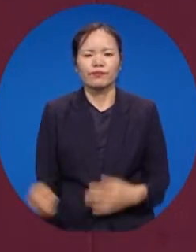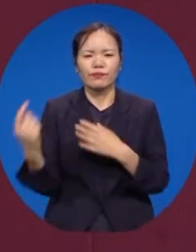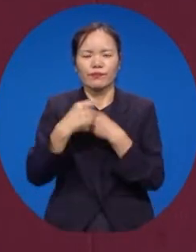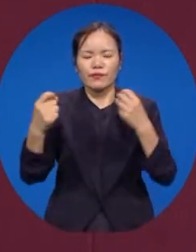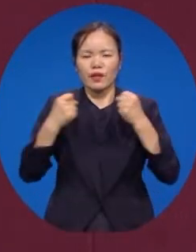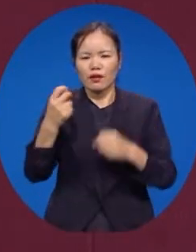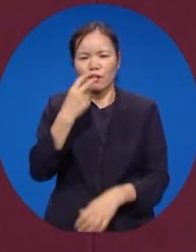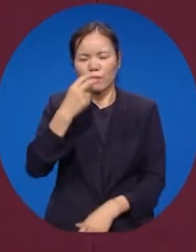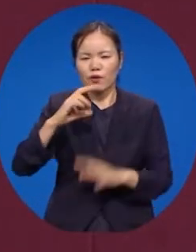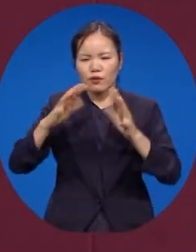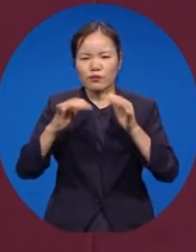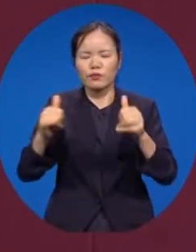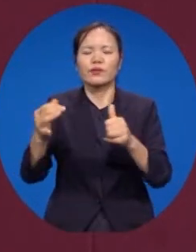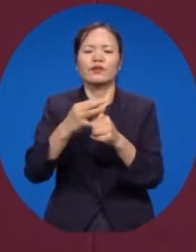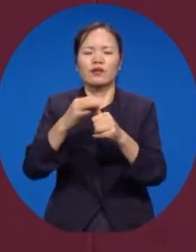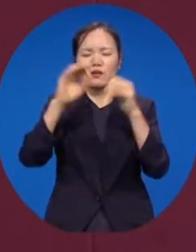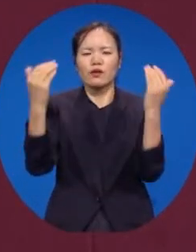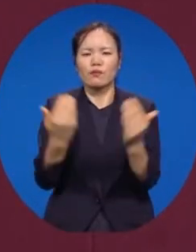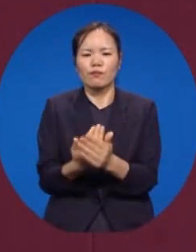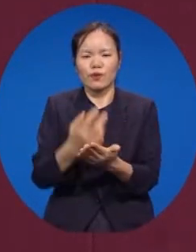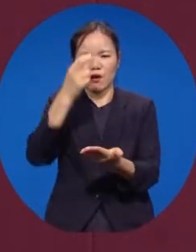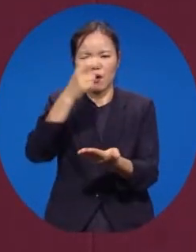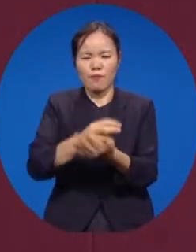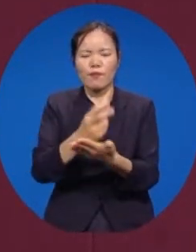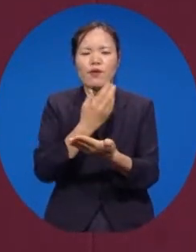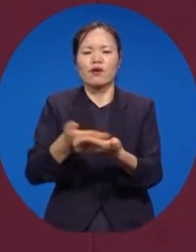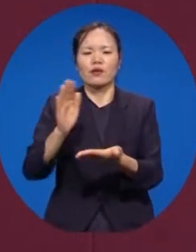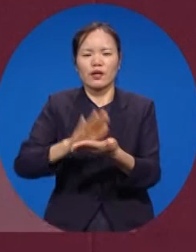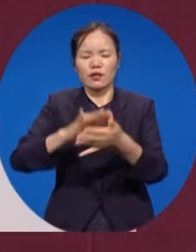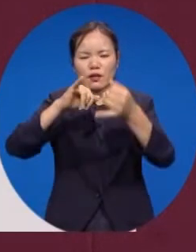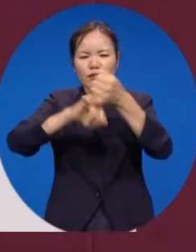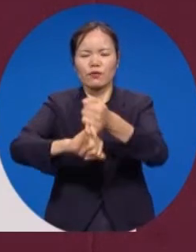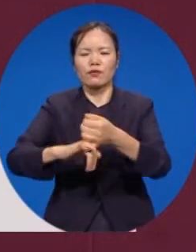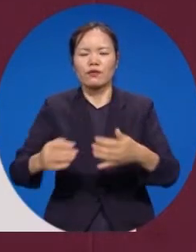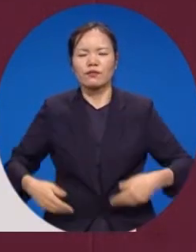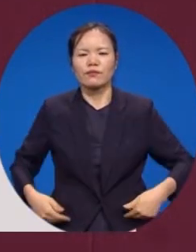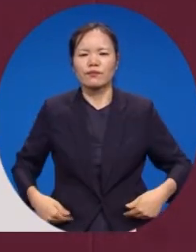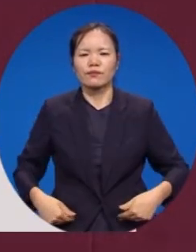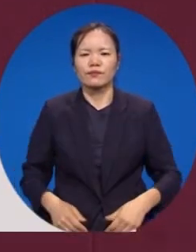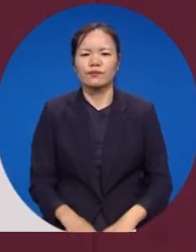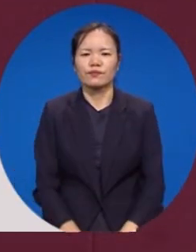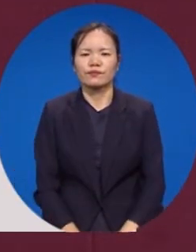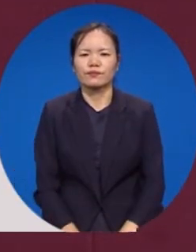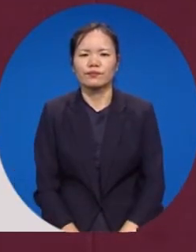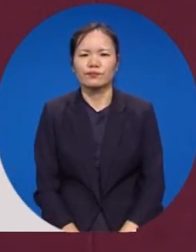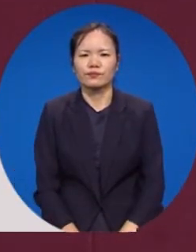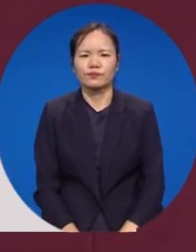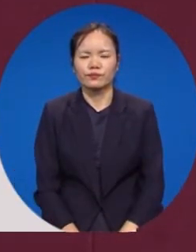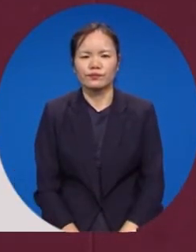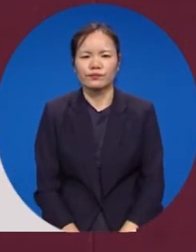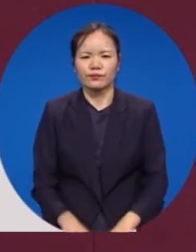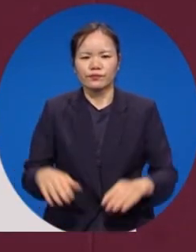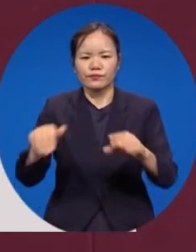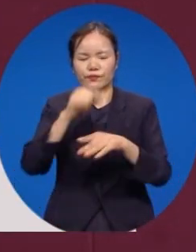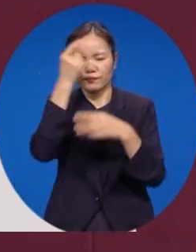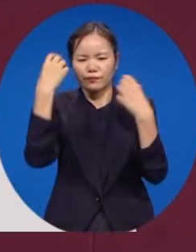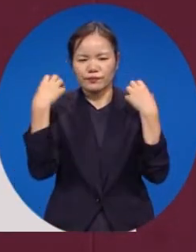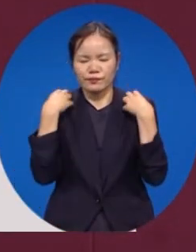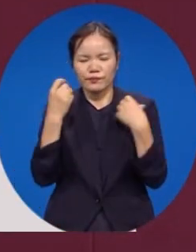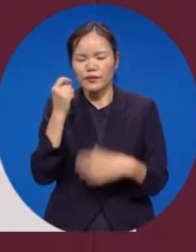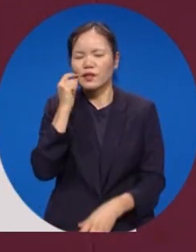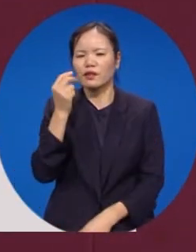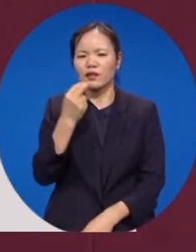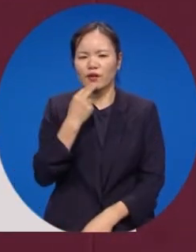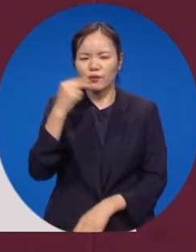건강보험, 국민연금 모두 제도 개혁이 절실한 시점입니다. 이 정부는 인기 없는